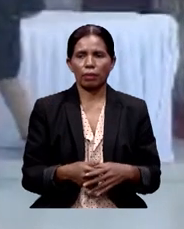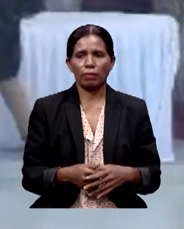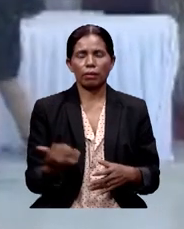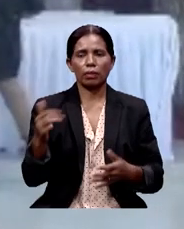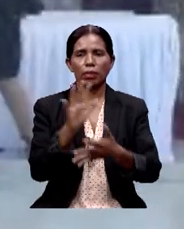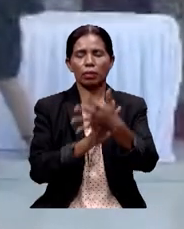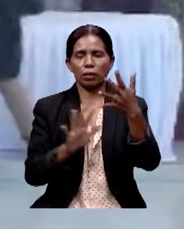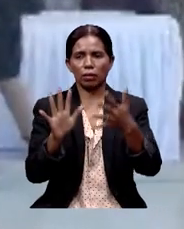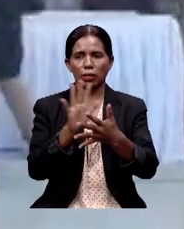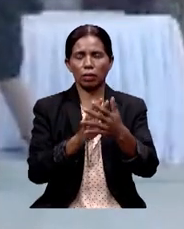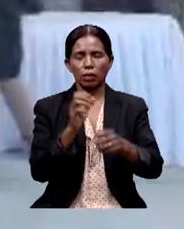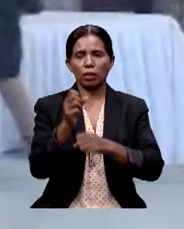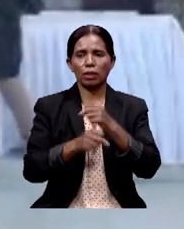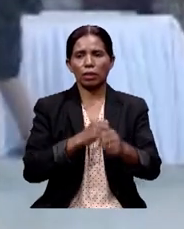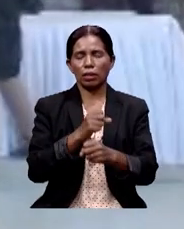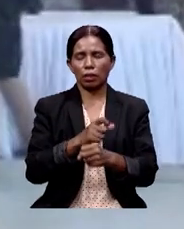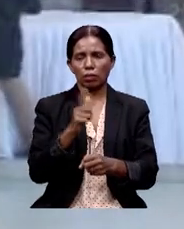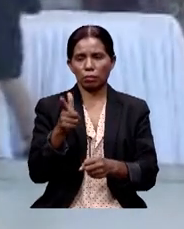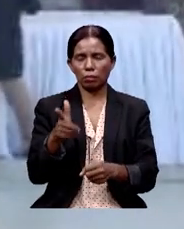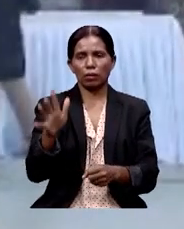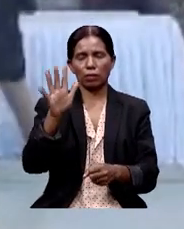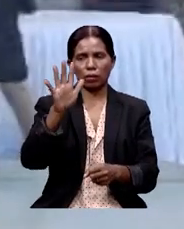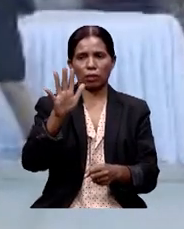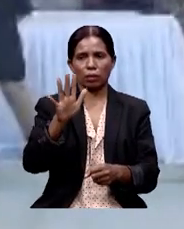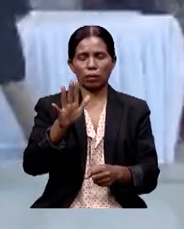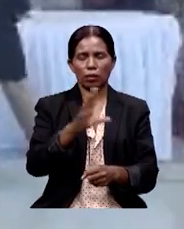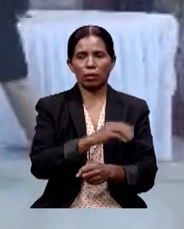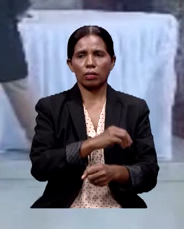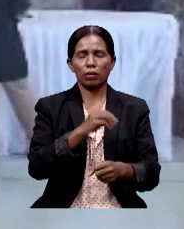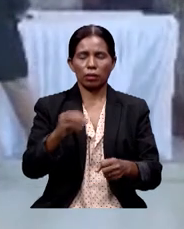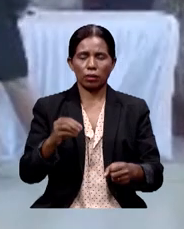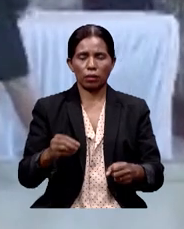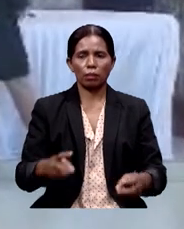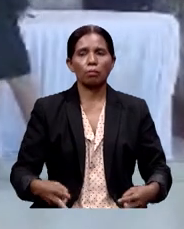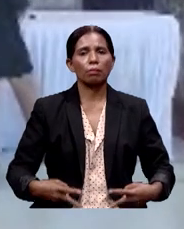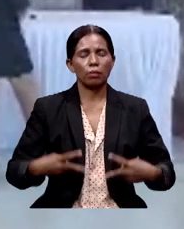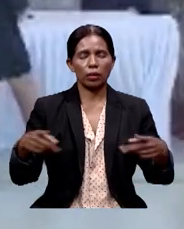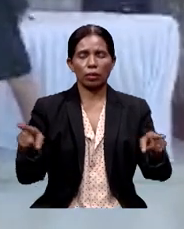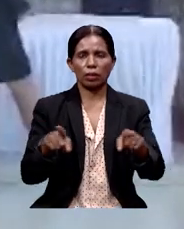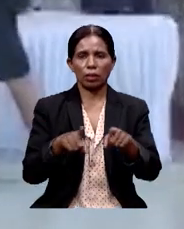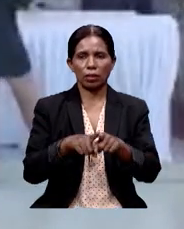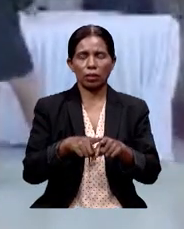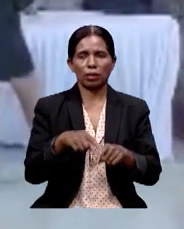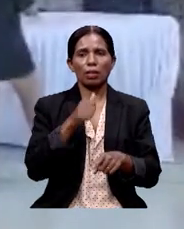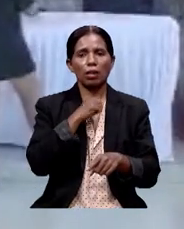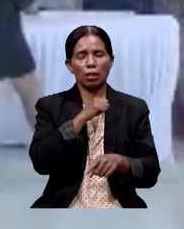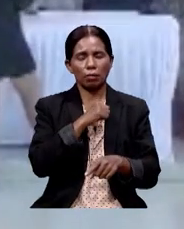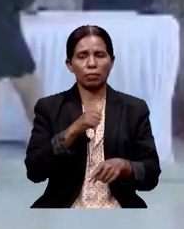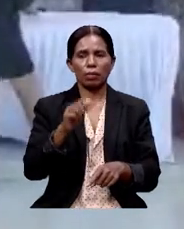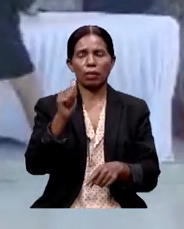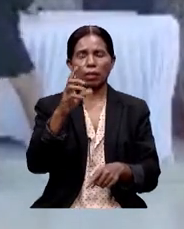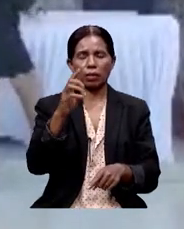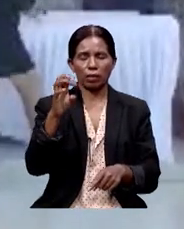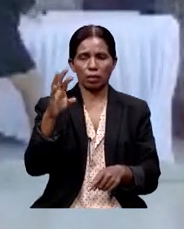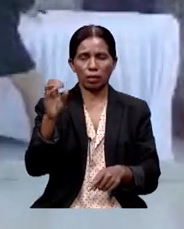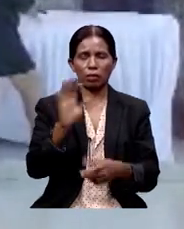celebra 25 anos de vida parokial vida salesiano amu aderi tu celebra ini 25 anos iha